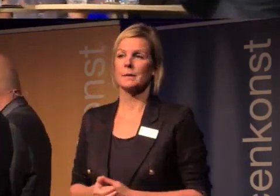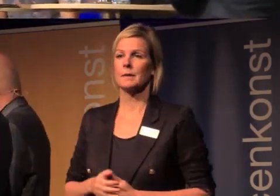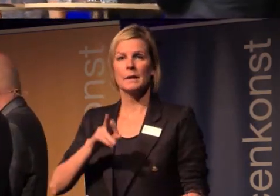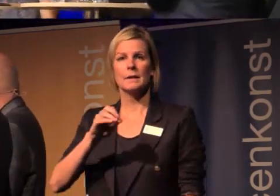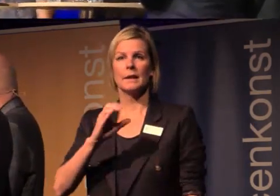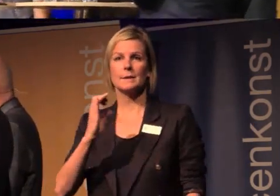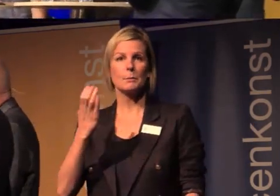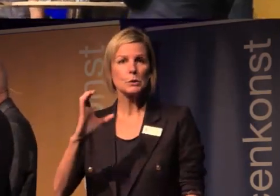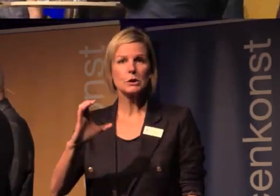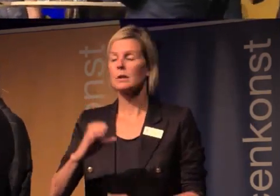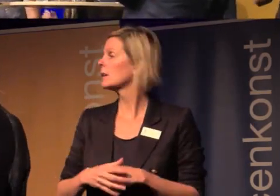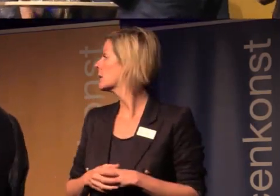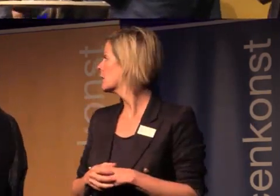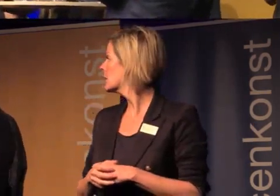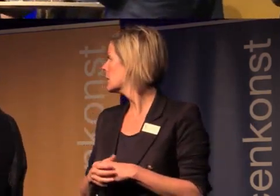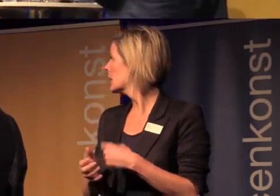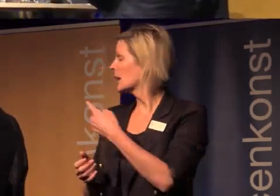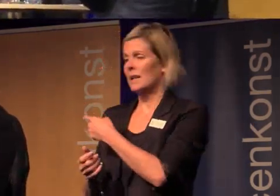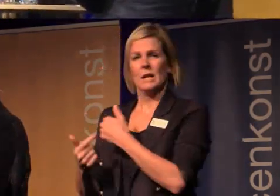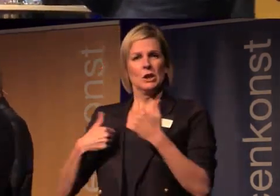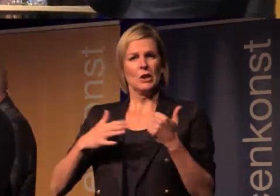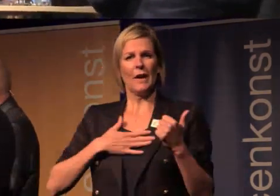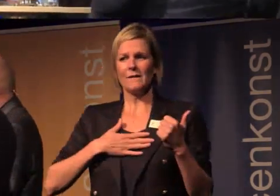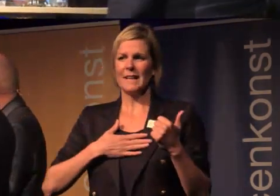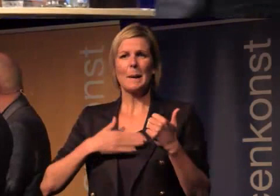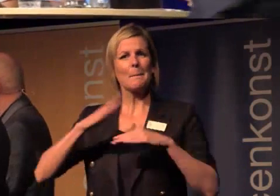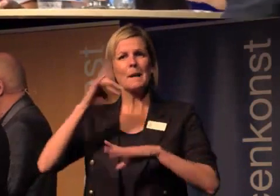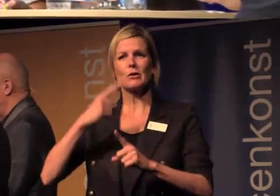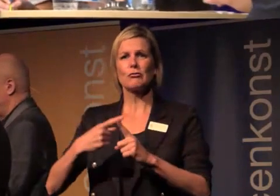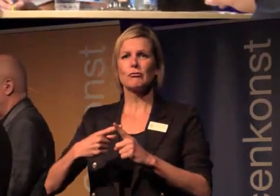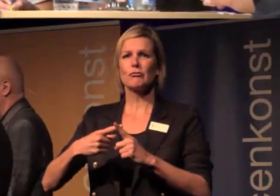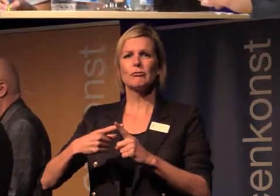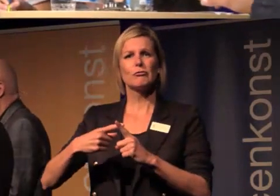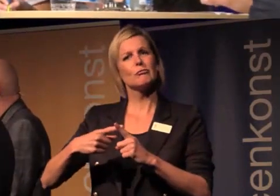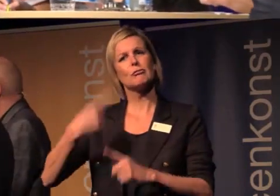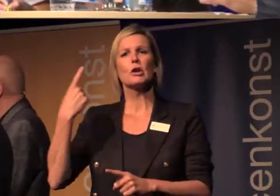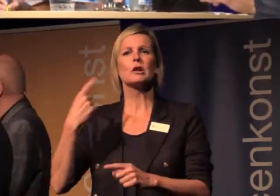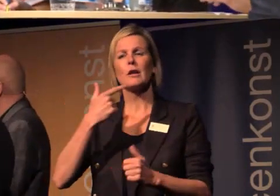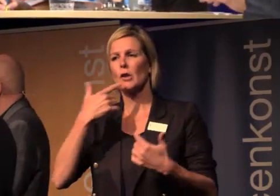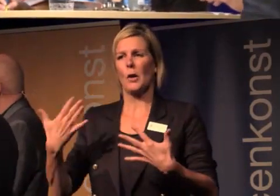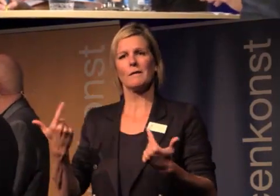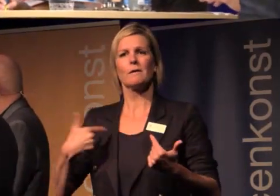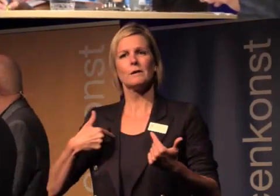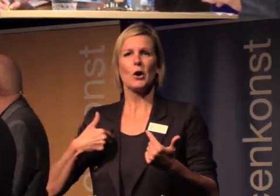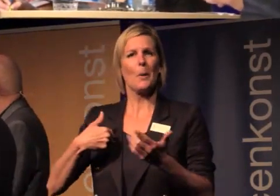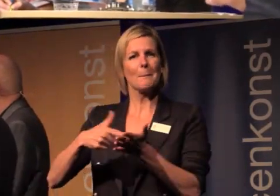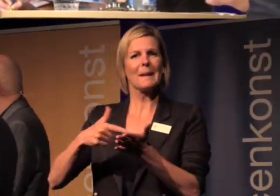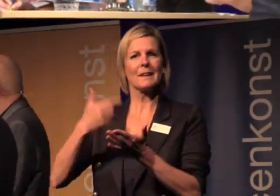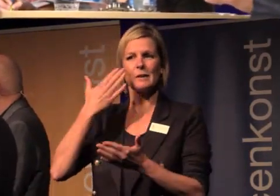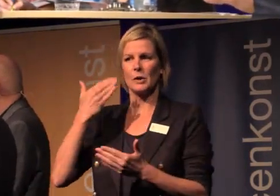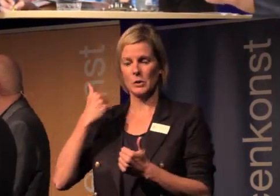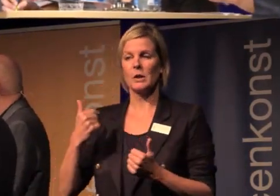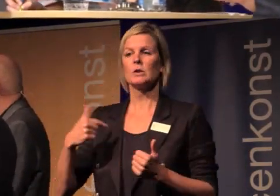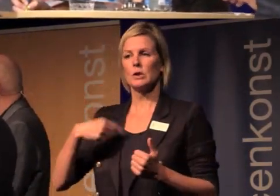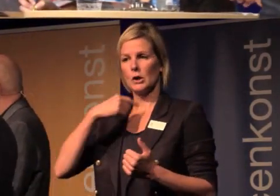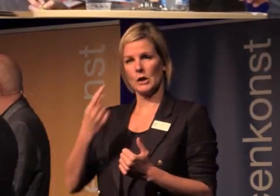Rasmus och Hanna. Jag ska väl förtydliga det här som jag sa om kultur i mitt förra inlägg och sen svara på frågan. Det jag